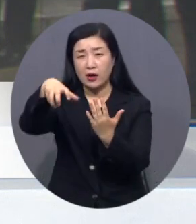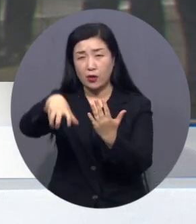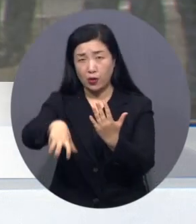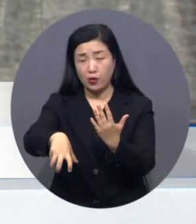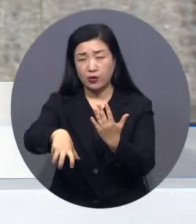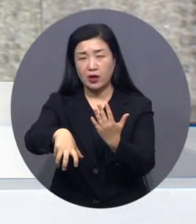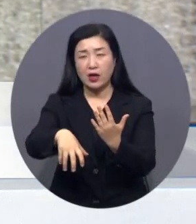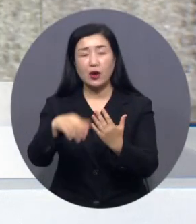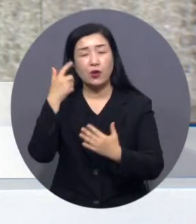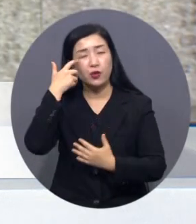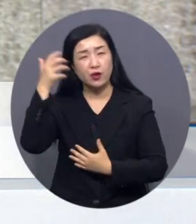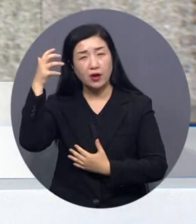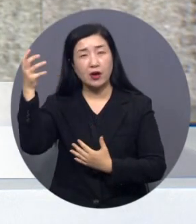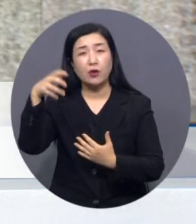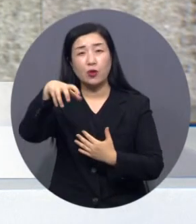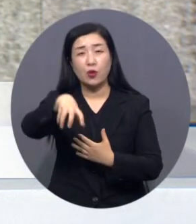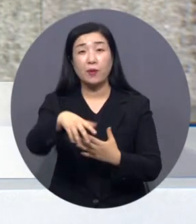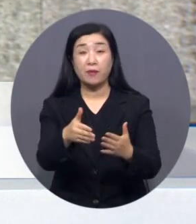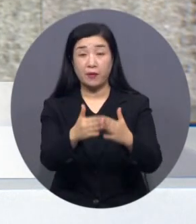공간이 만들어졌습니다.